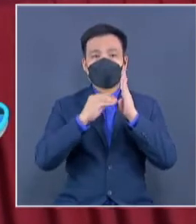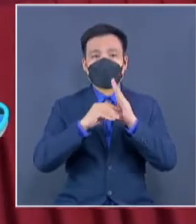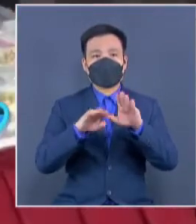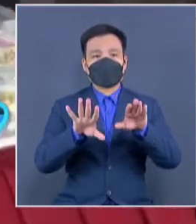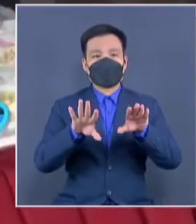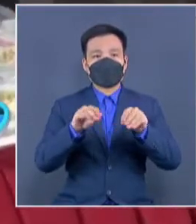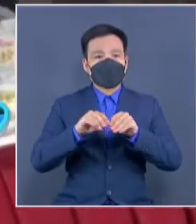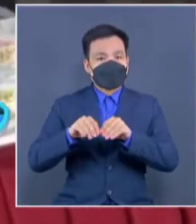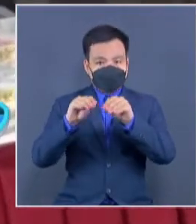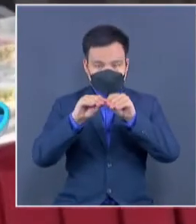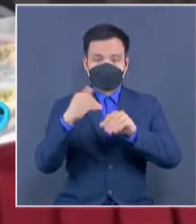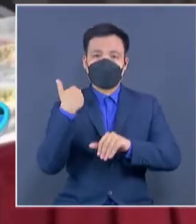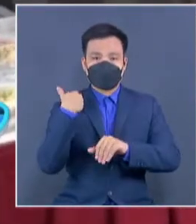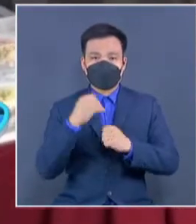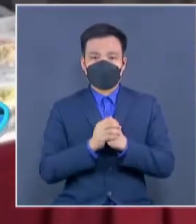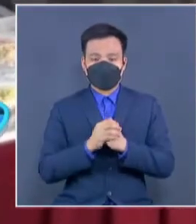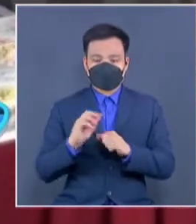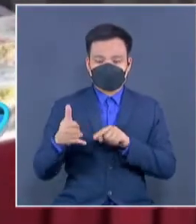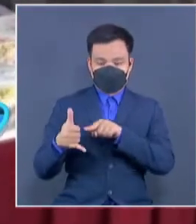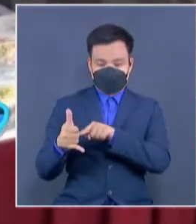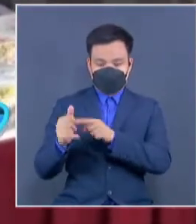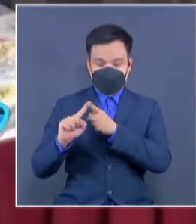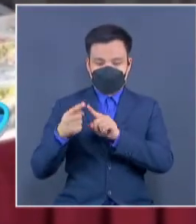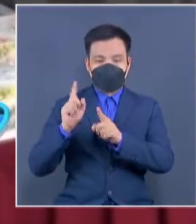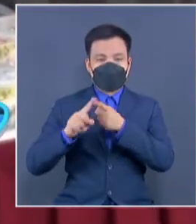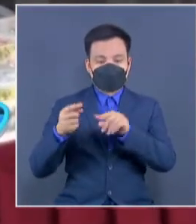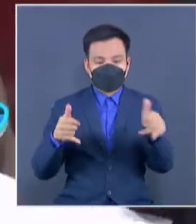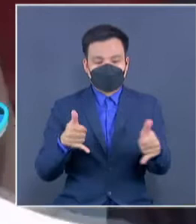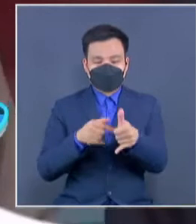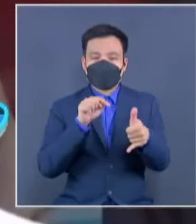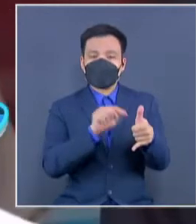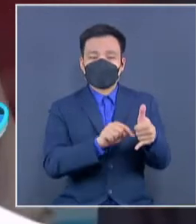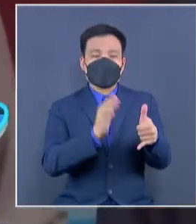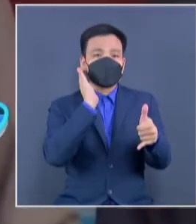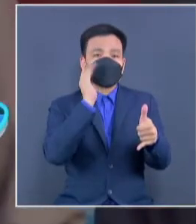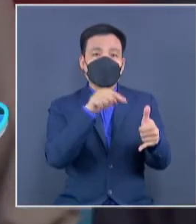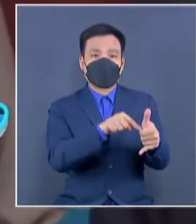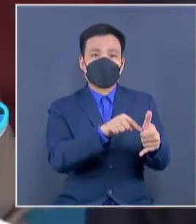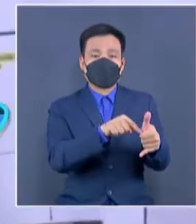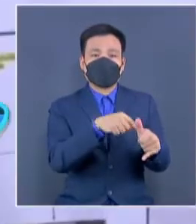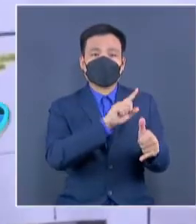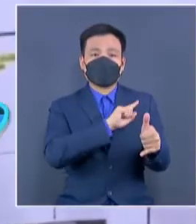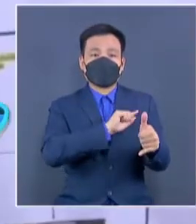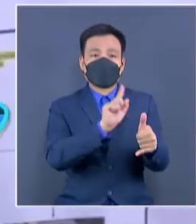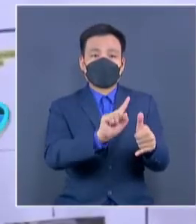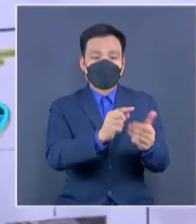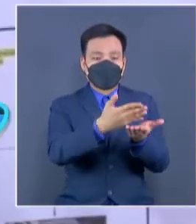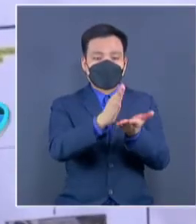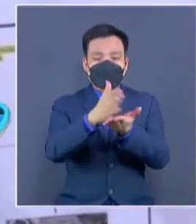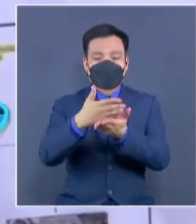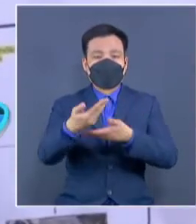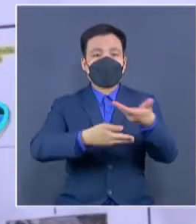การนี้เนี่ยเขาจะมีผู้ชายอีกคนคือนายวุฒิกรนายวุฒิกรคนนี้จะเป็นผู้ดำเนินการจำหน่ายยาเสพติดให้น